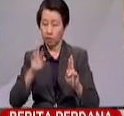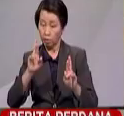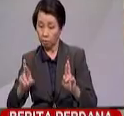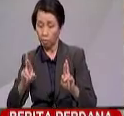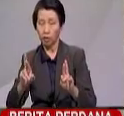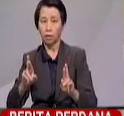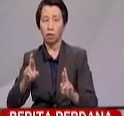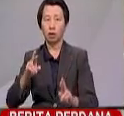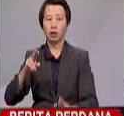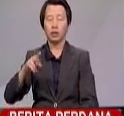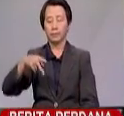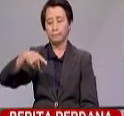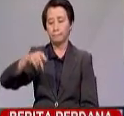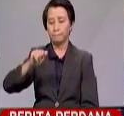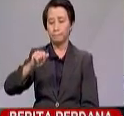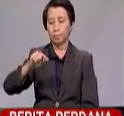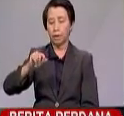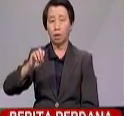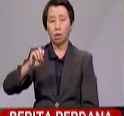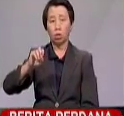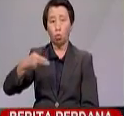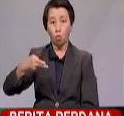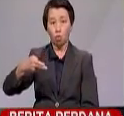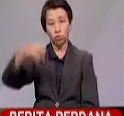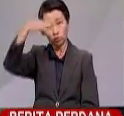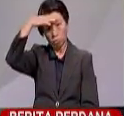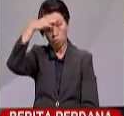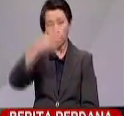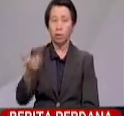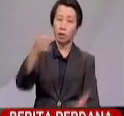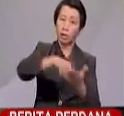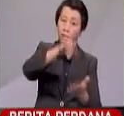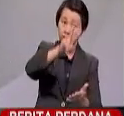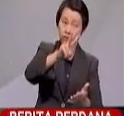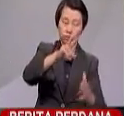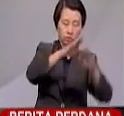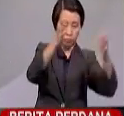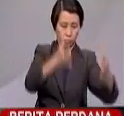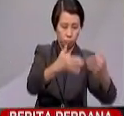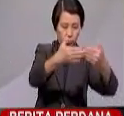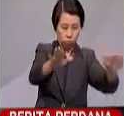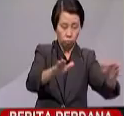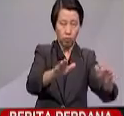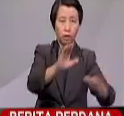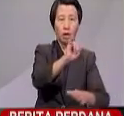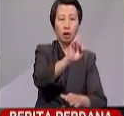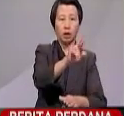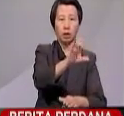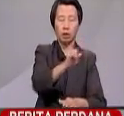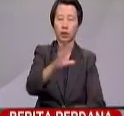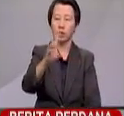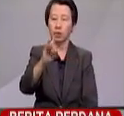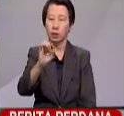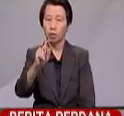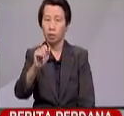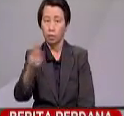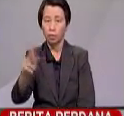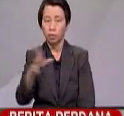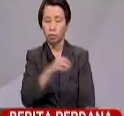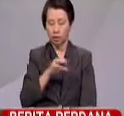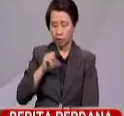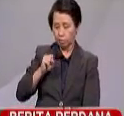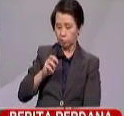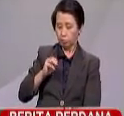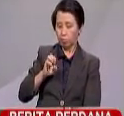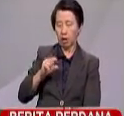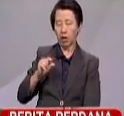RNR Plus Pagoh Mua Johor. Dua lagi stesen UPLR juga dibuka di RNR Dengkil dan RNR Semanggol.